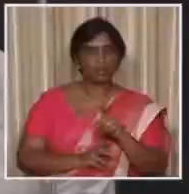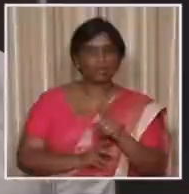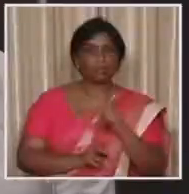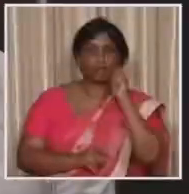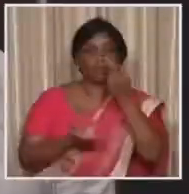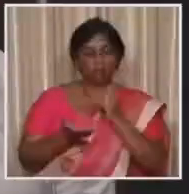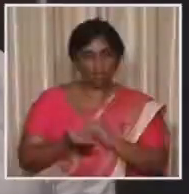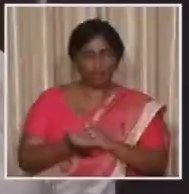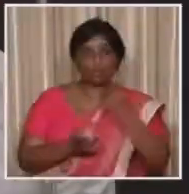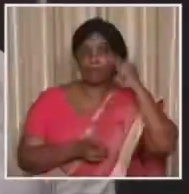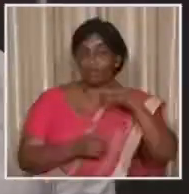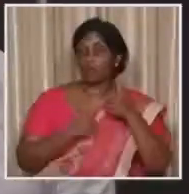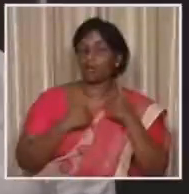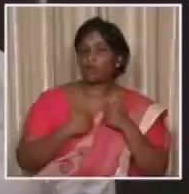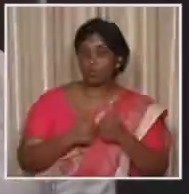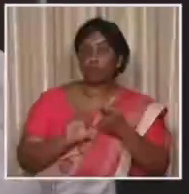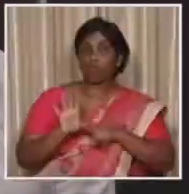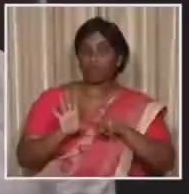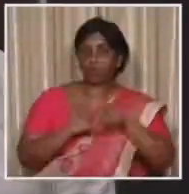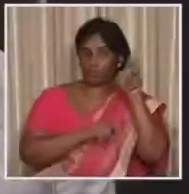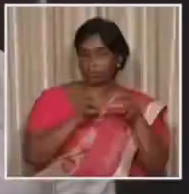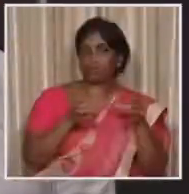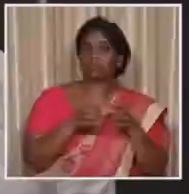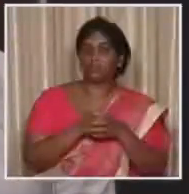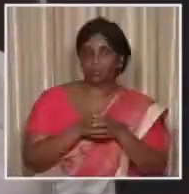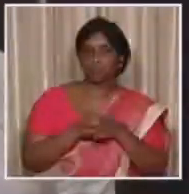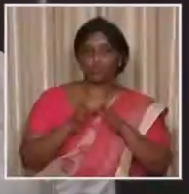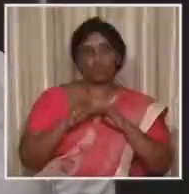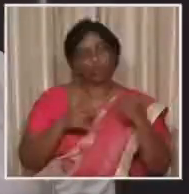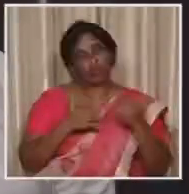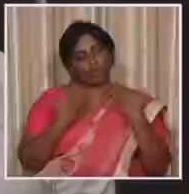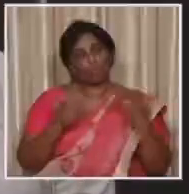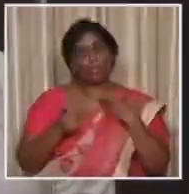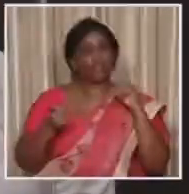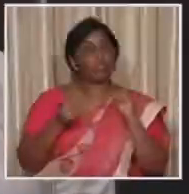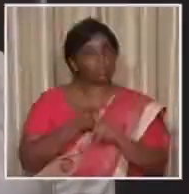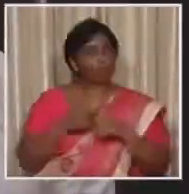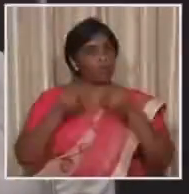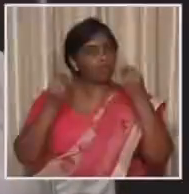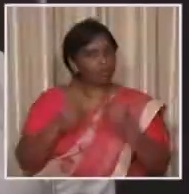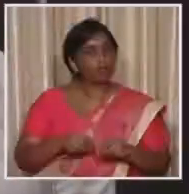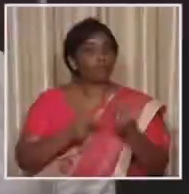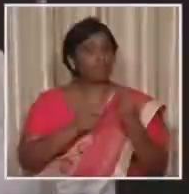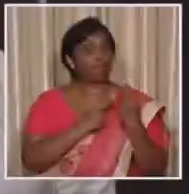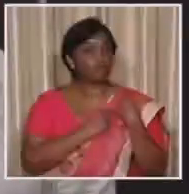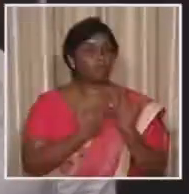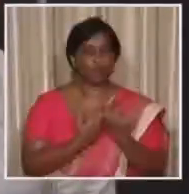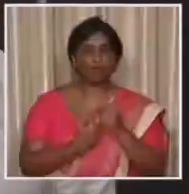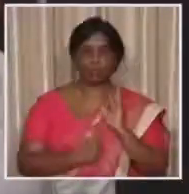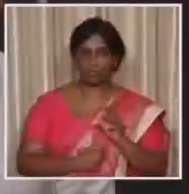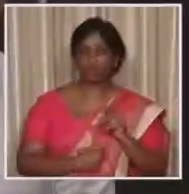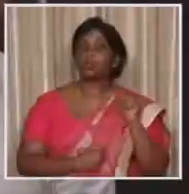ජනතාවට නැතවතාවක් විශ්වාසයක් වෙන හොඳ පුහුණුකරු කණ්ඩායමක්. මොකද ඕනම දෙයකදී තරගාවලිය පරාජය වුණාම ඒකේ වගකීමක් කවුරුරි බාර